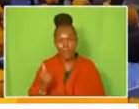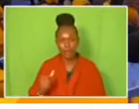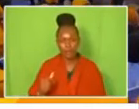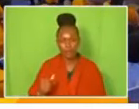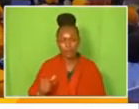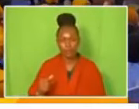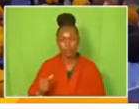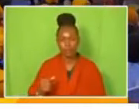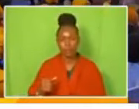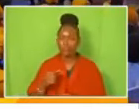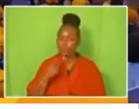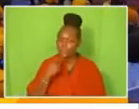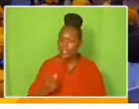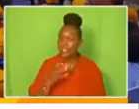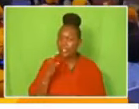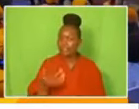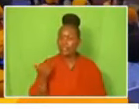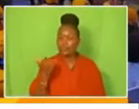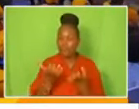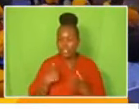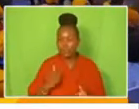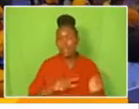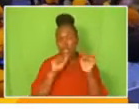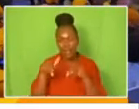Amesema nahitaji lakini hajapata hiyo kazi.